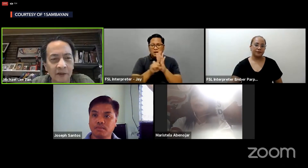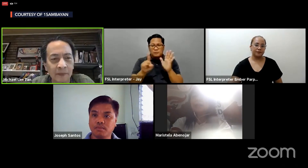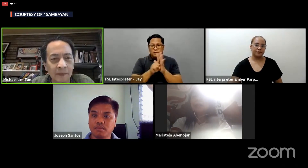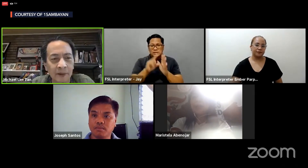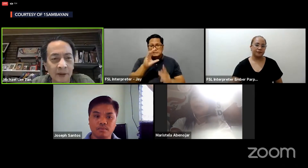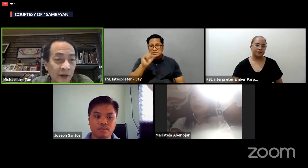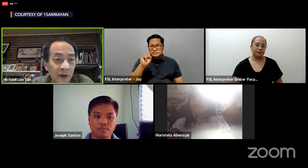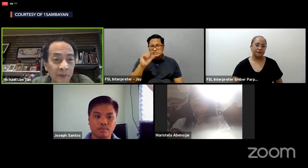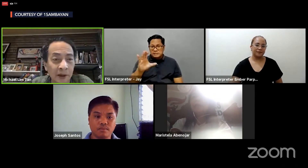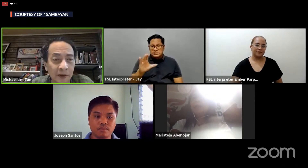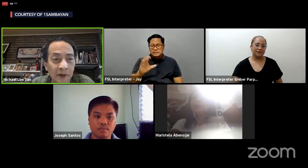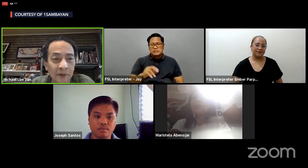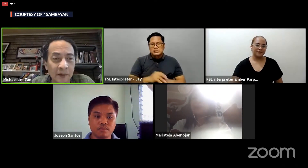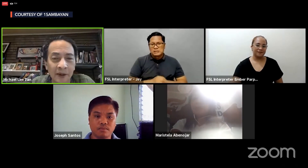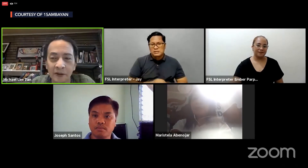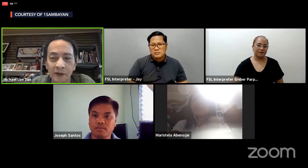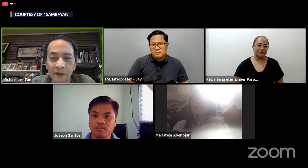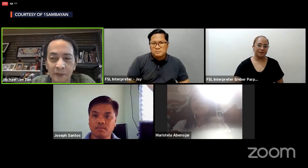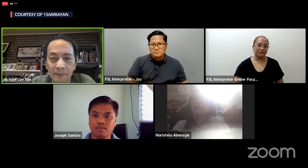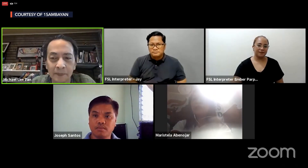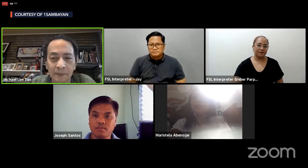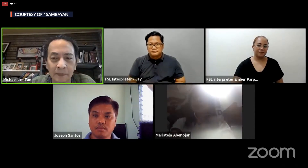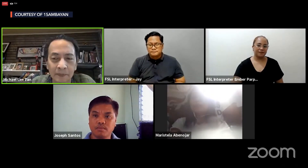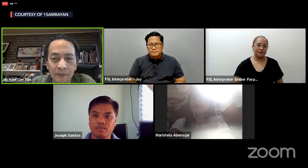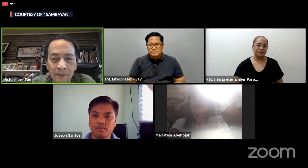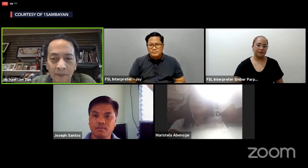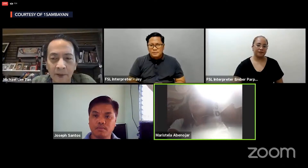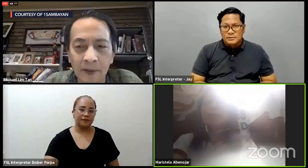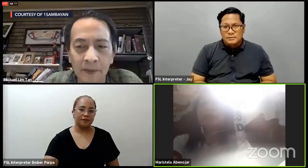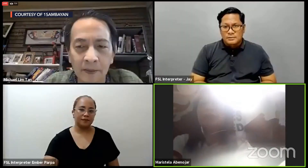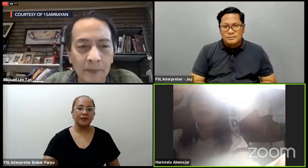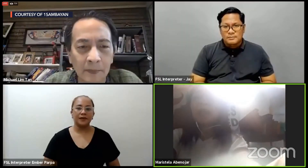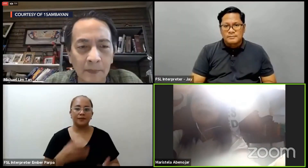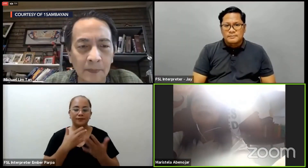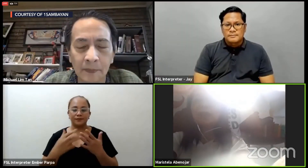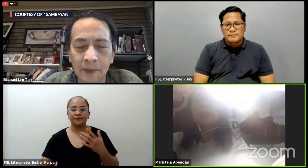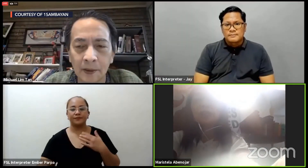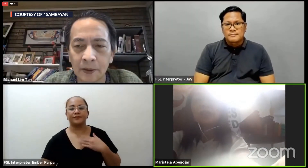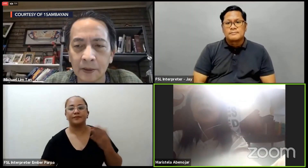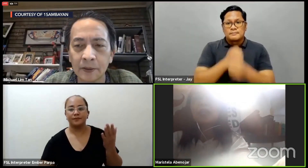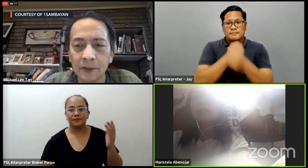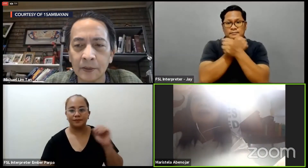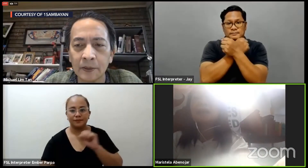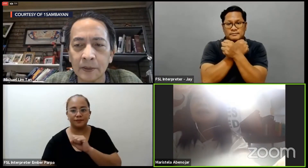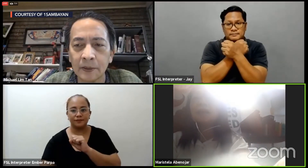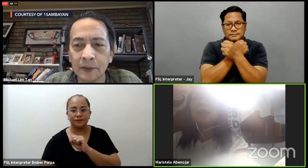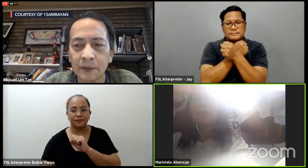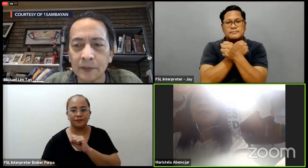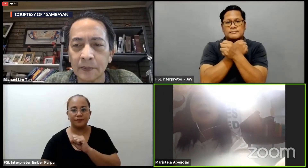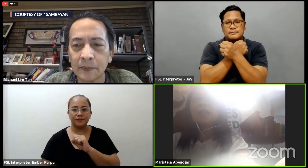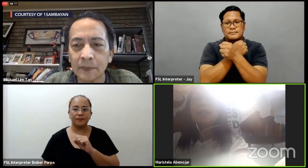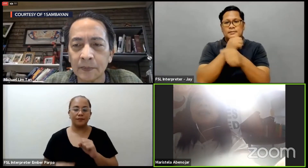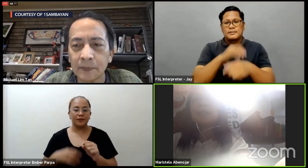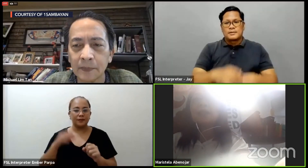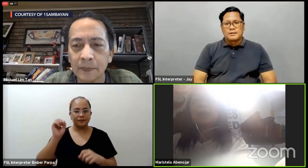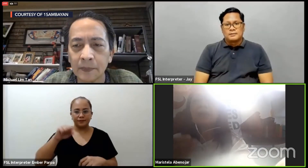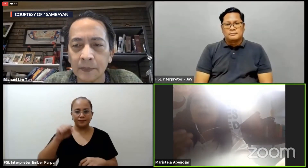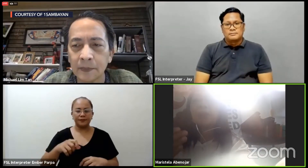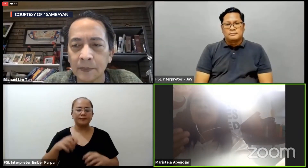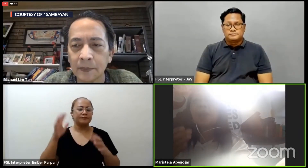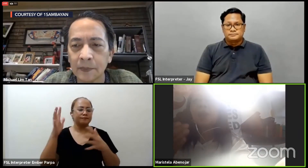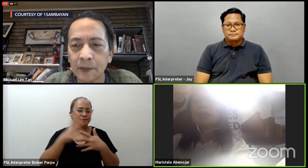Commission no? Kasi sa gobyerno, no. Sinabi po niya na kahit pa ito ay